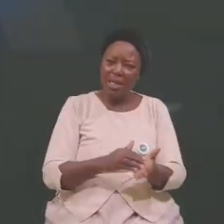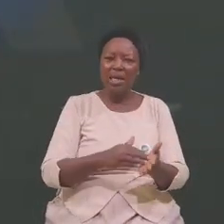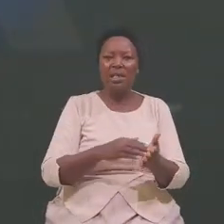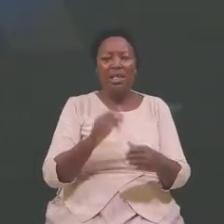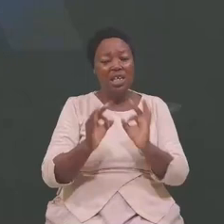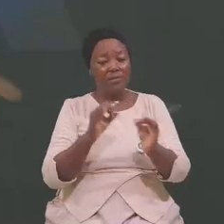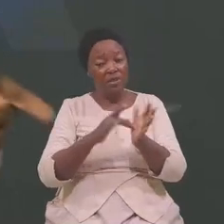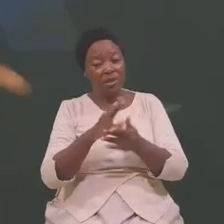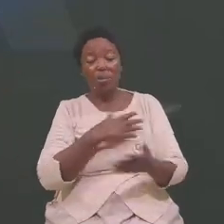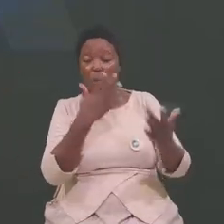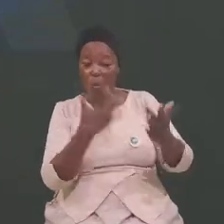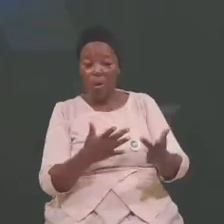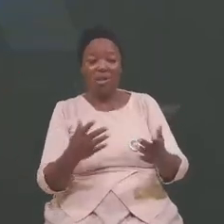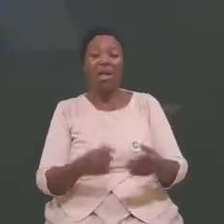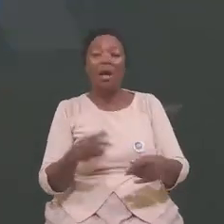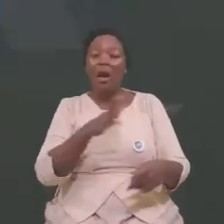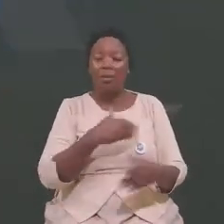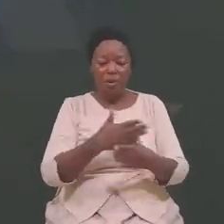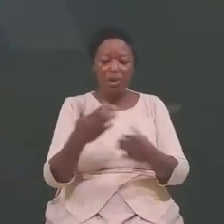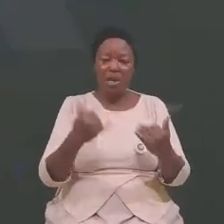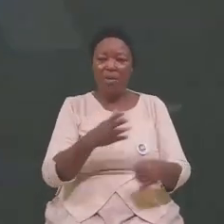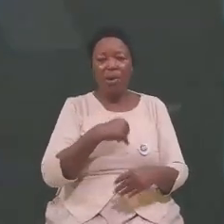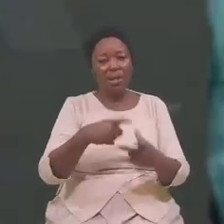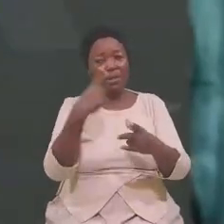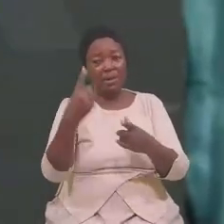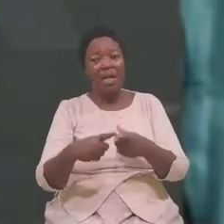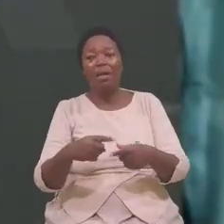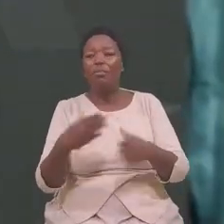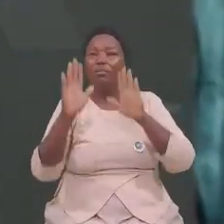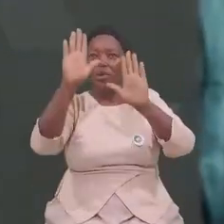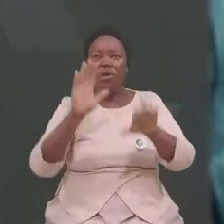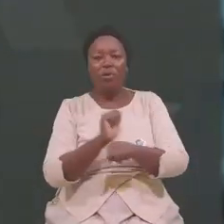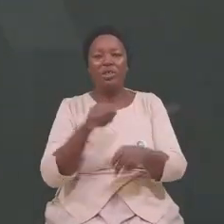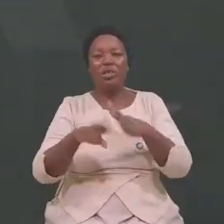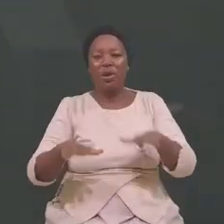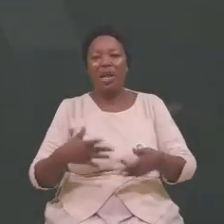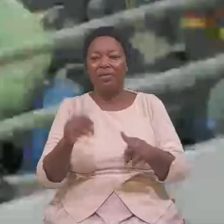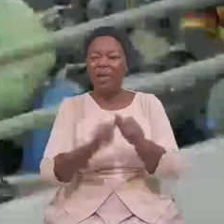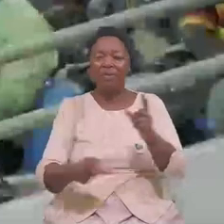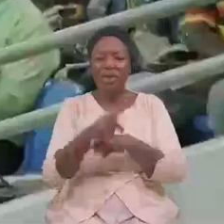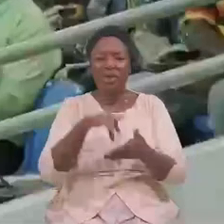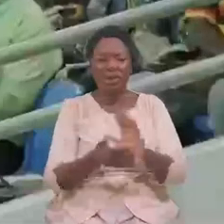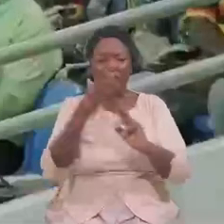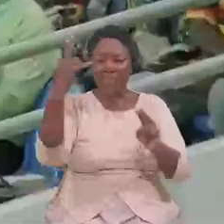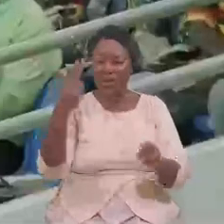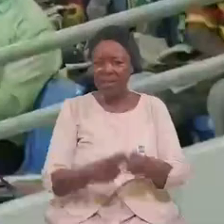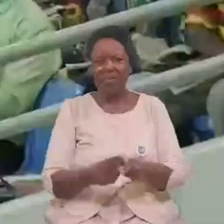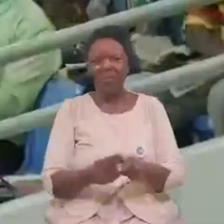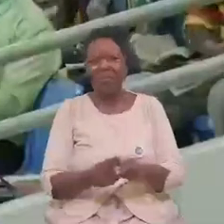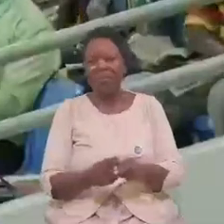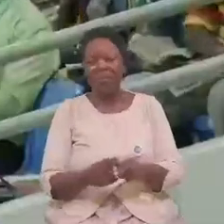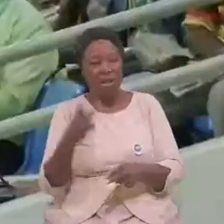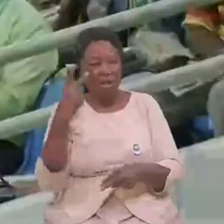venir entre maintenant et en ce temps les miracles dans ta vie chaque jour. Voyez, voyez,